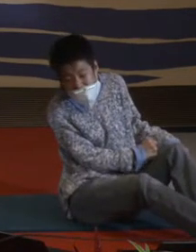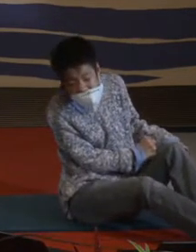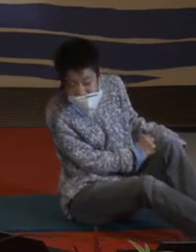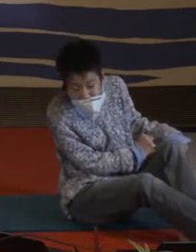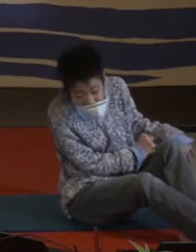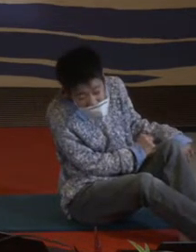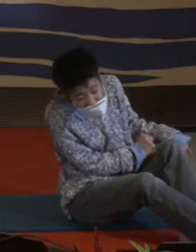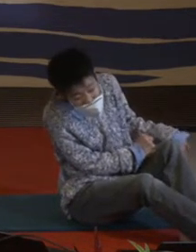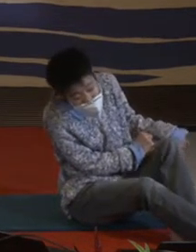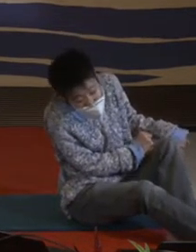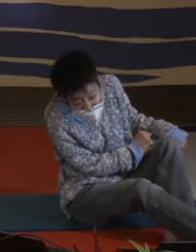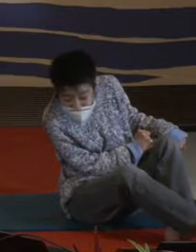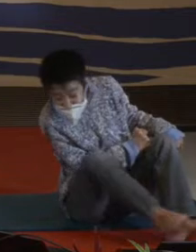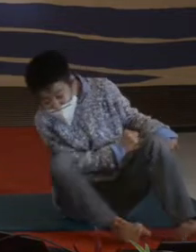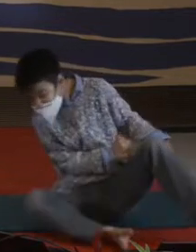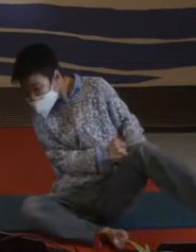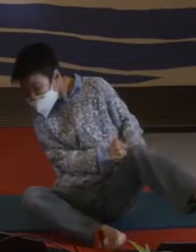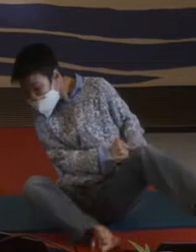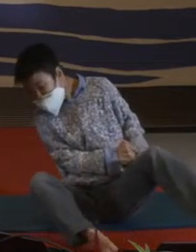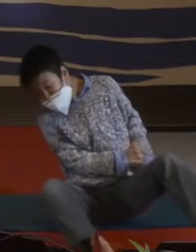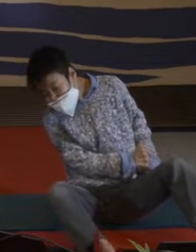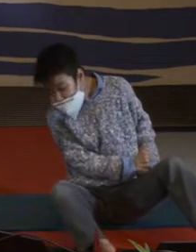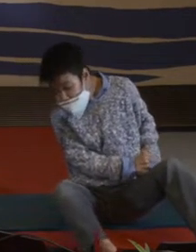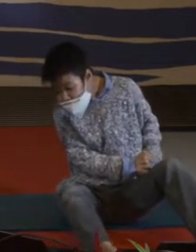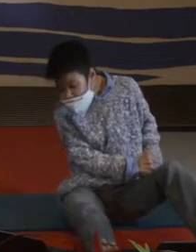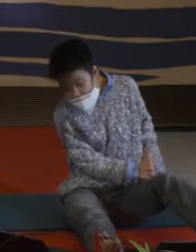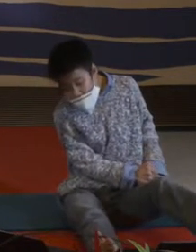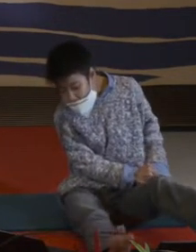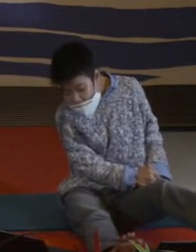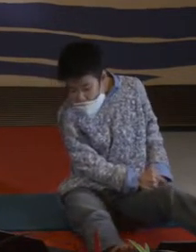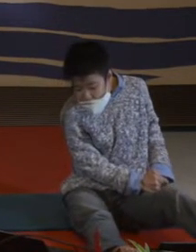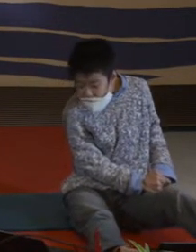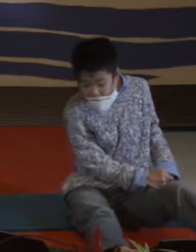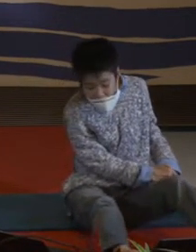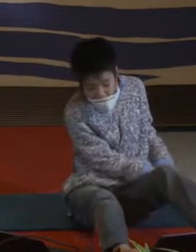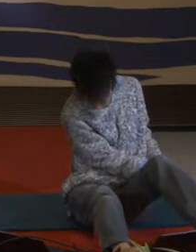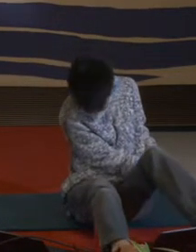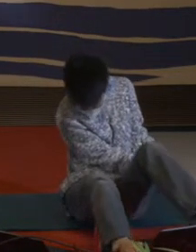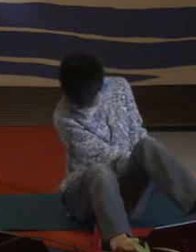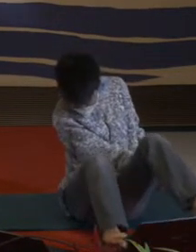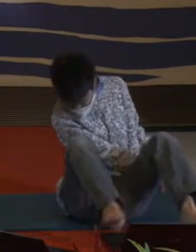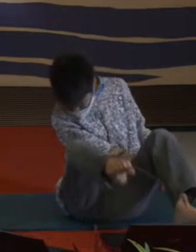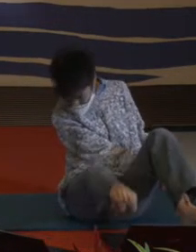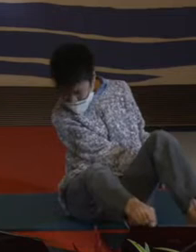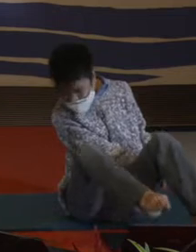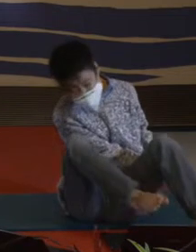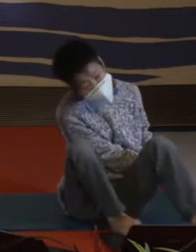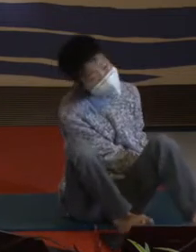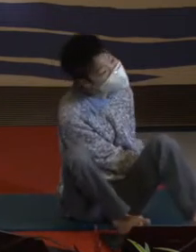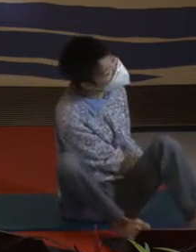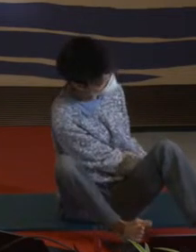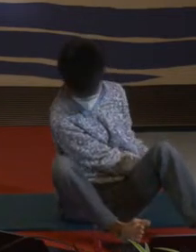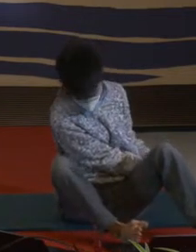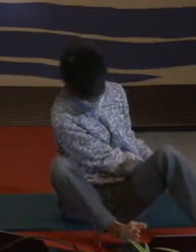donner la parole aux personnes concernées. Et quand moi, je pense aux personnes concernées, je pense principalement au collectif que j'ai